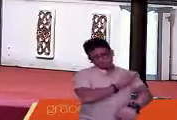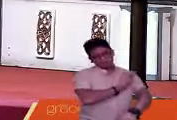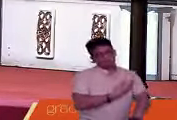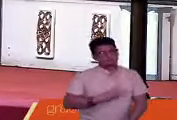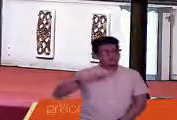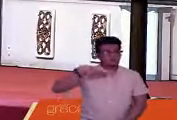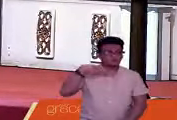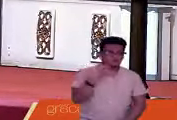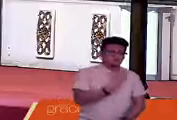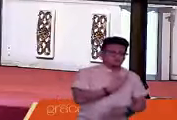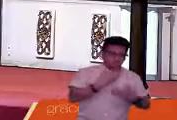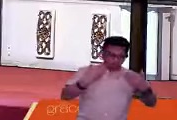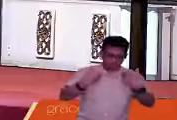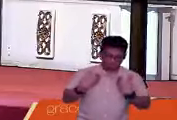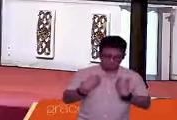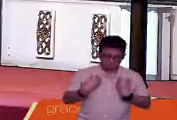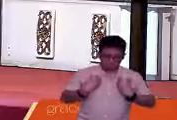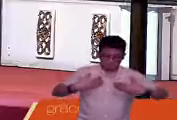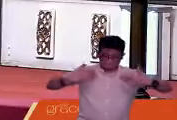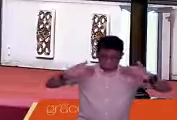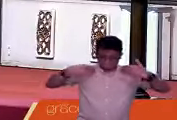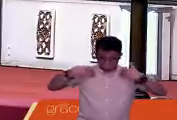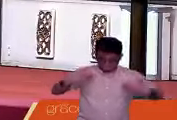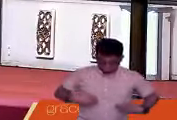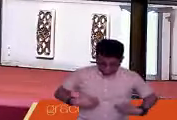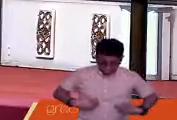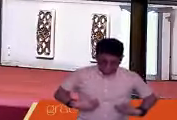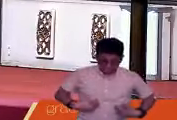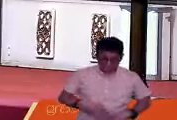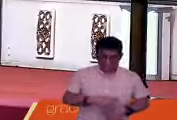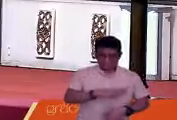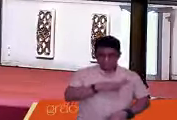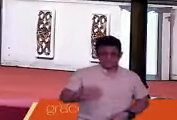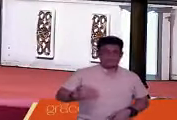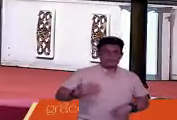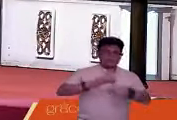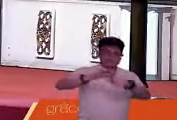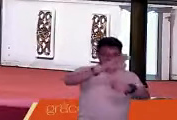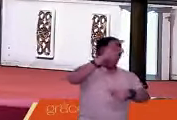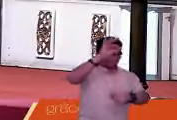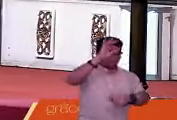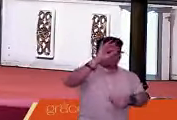have the physical body and the soul.